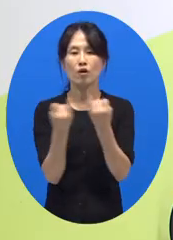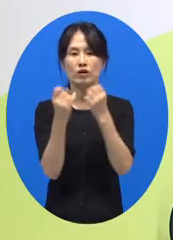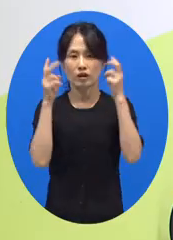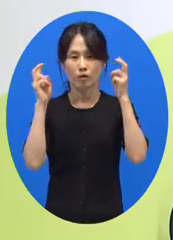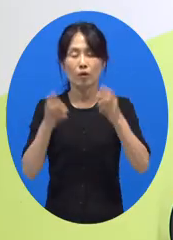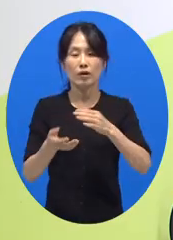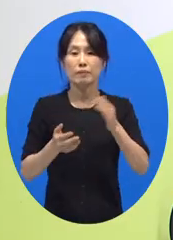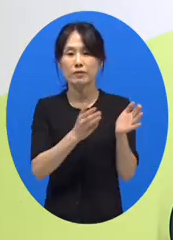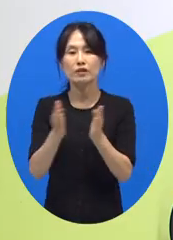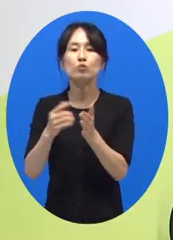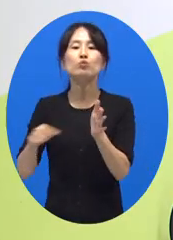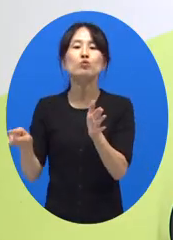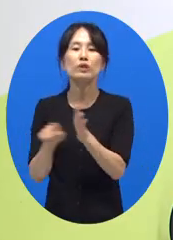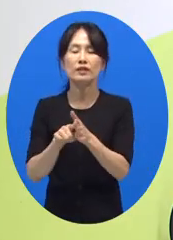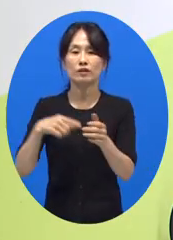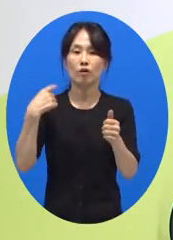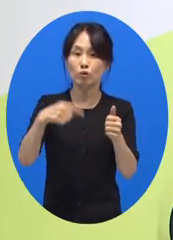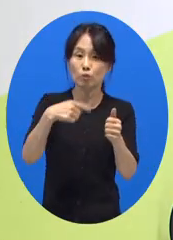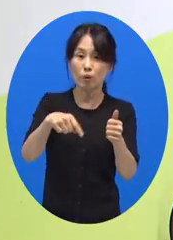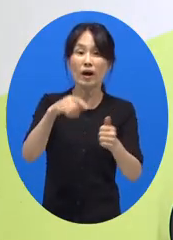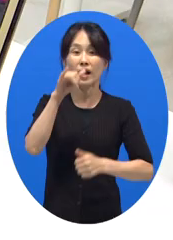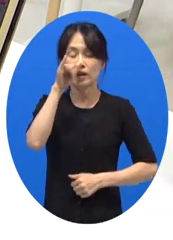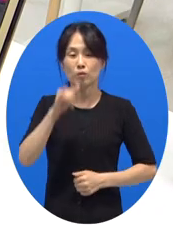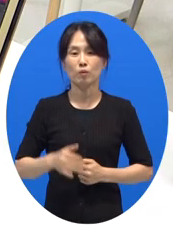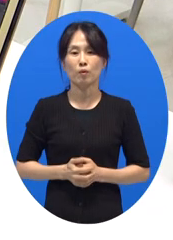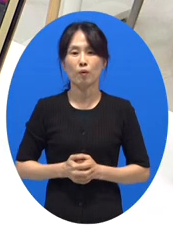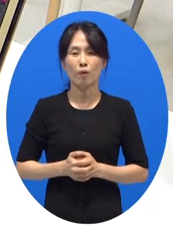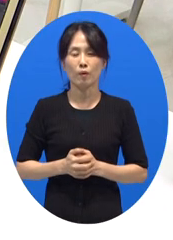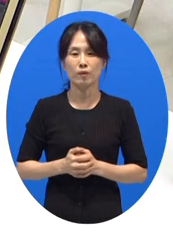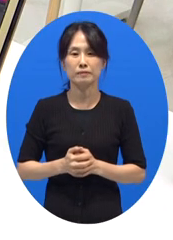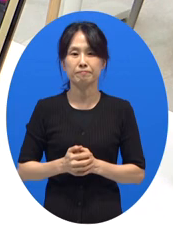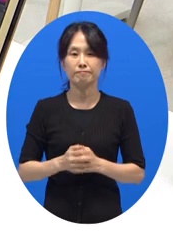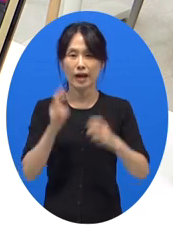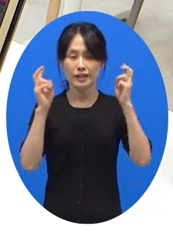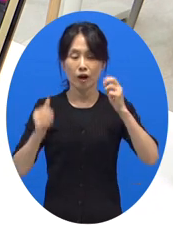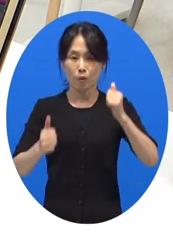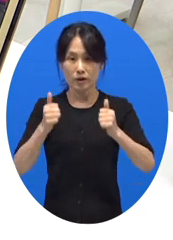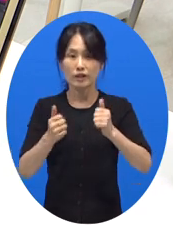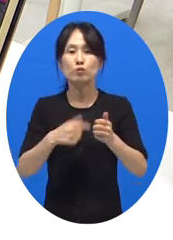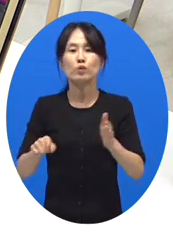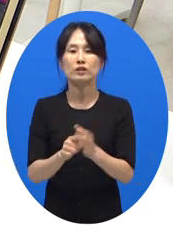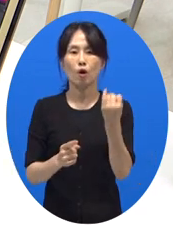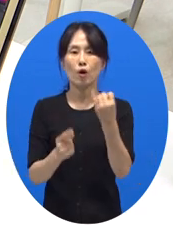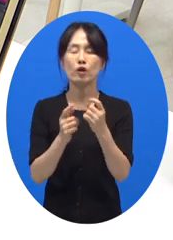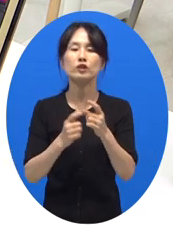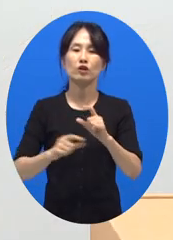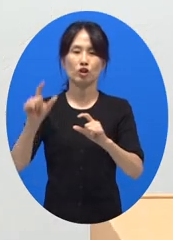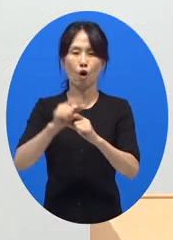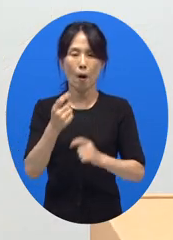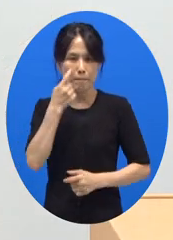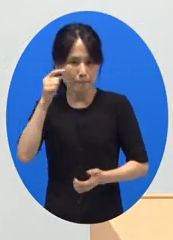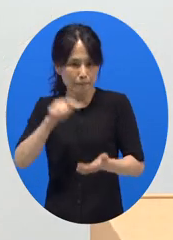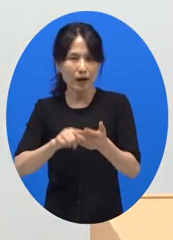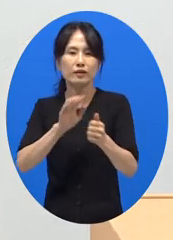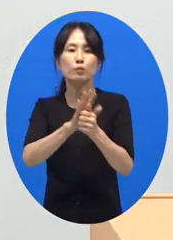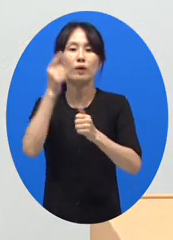중인 여성 예비 창업자를 위한 코워킹 스페이스를 확대하고 창업 경진 대회를 통해 더 많은 여성